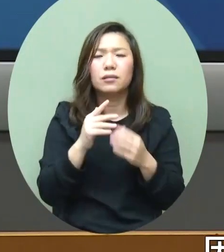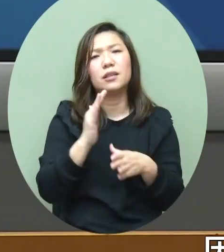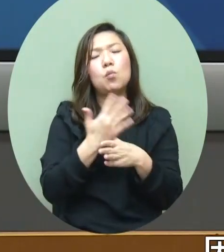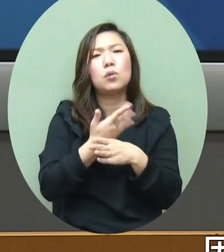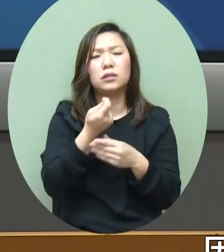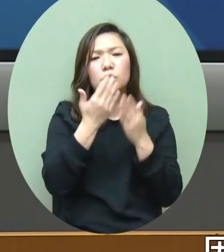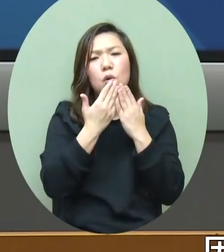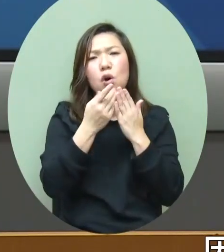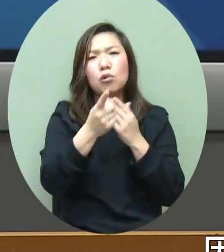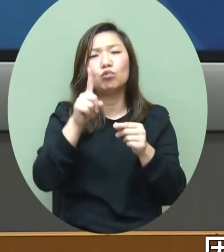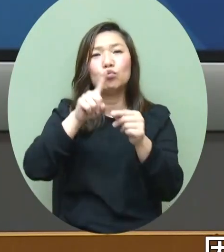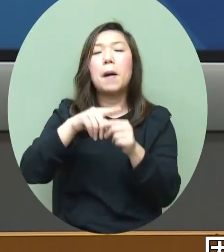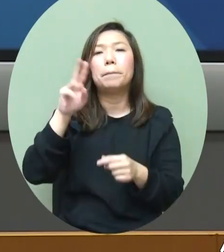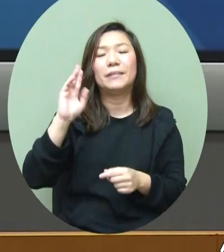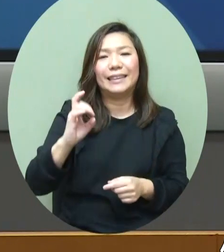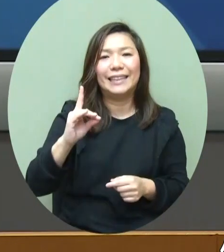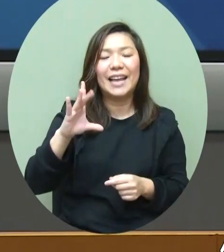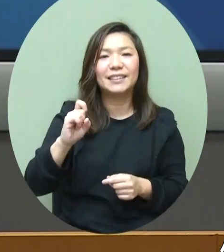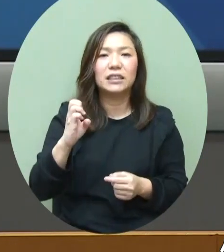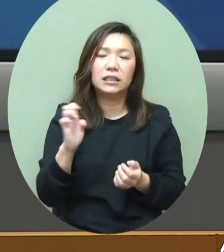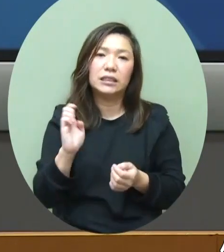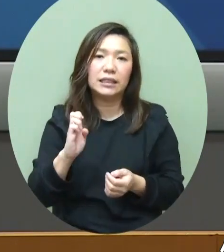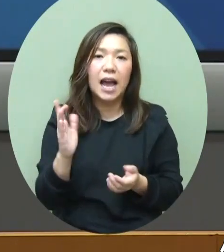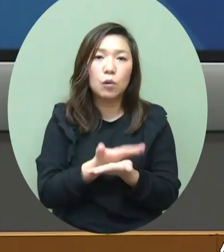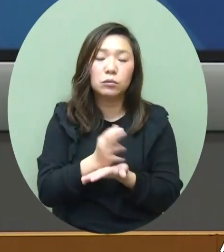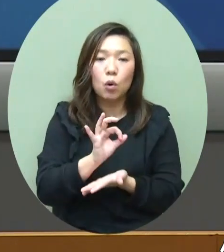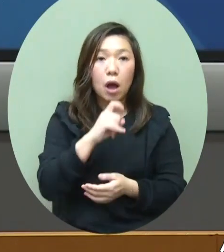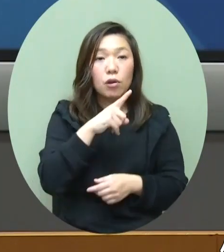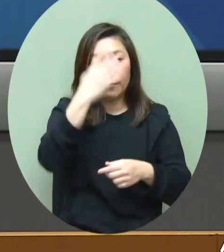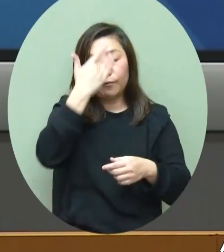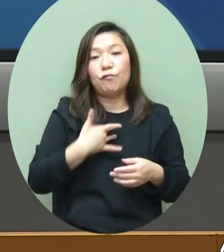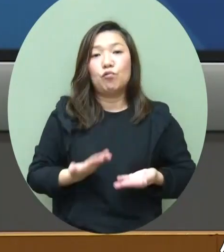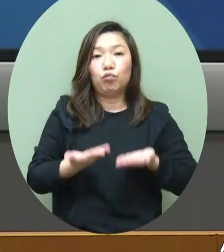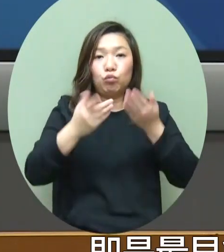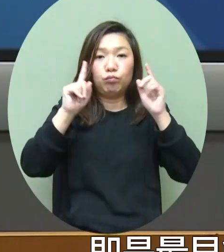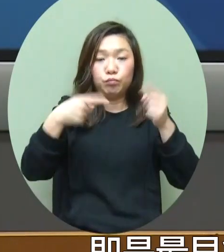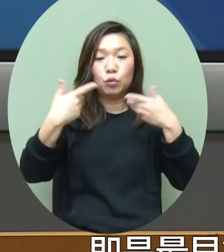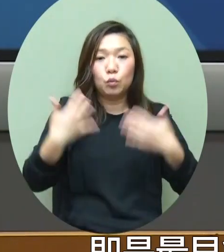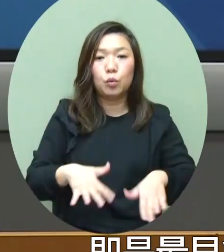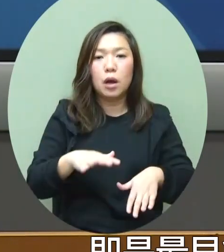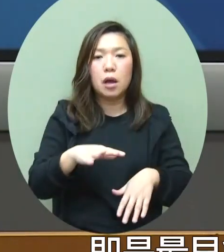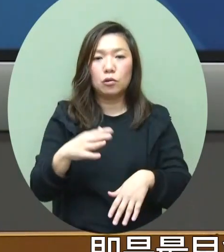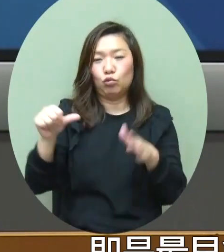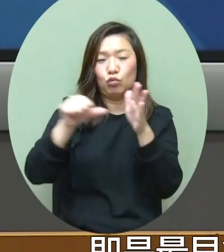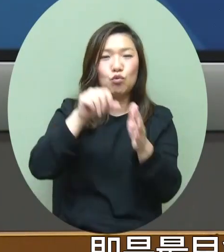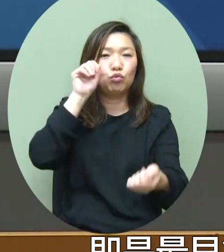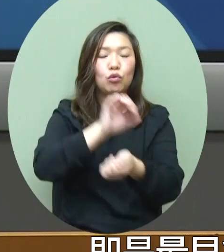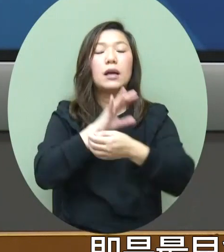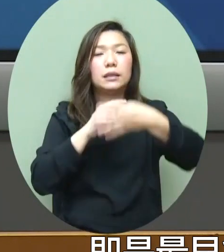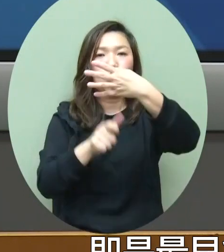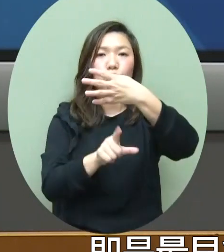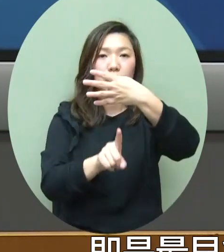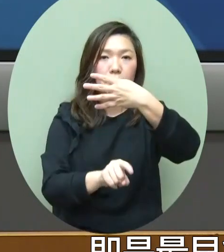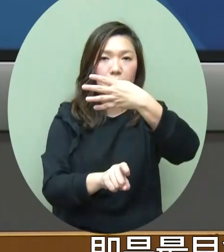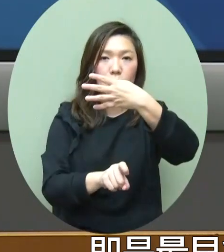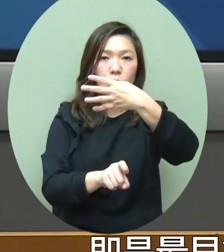沒有了中學文憑試的考慮，他們會在學校復活假期之後，即是最早呢是會是4月19